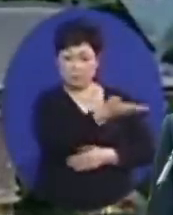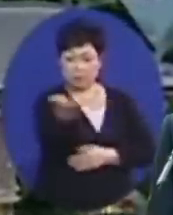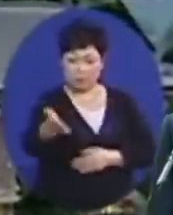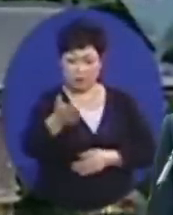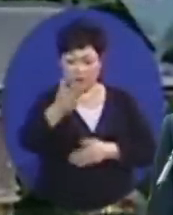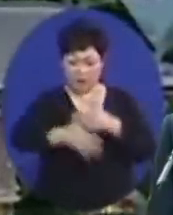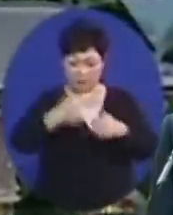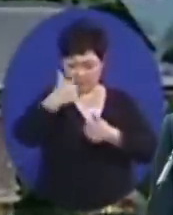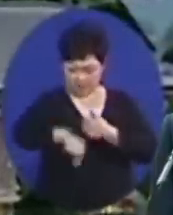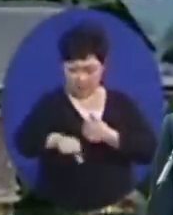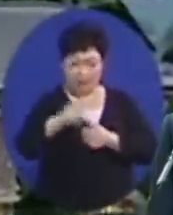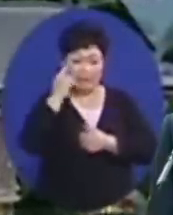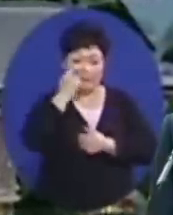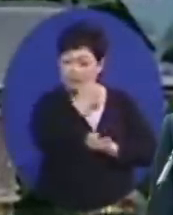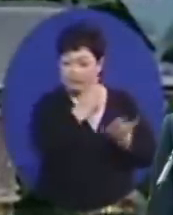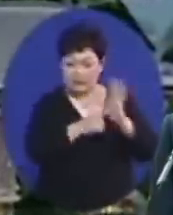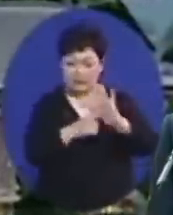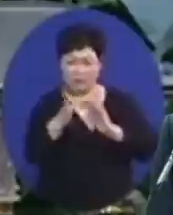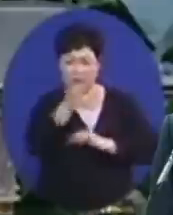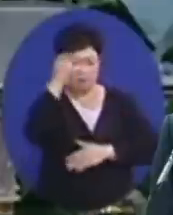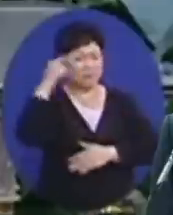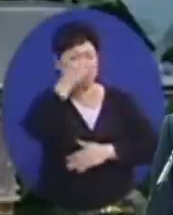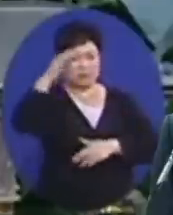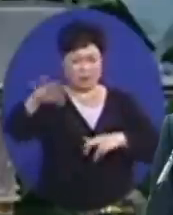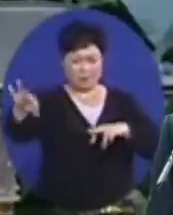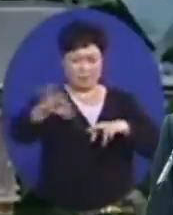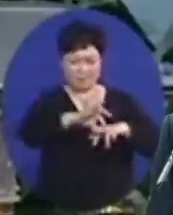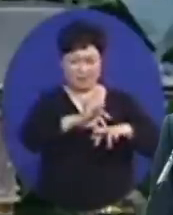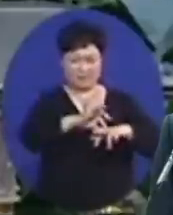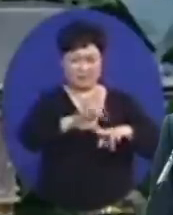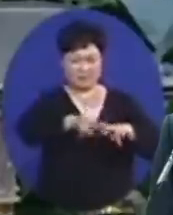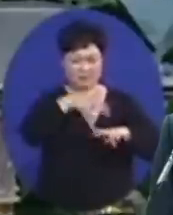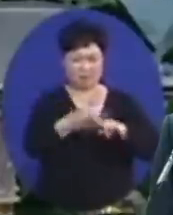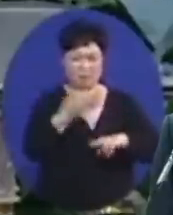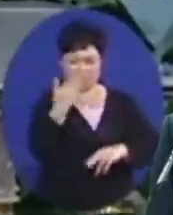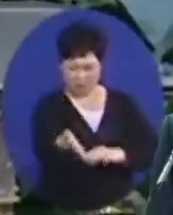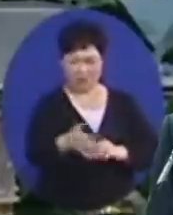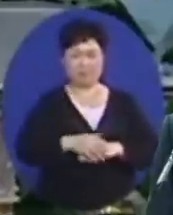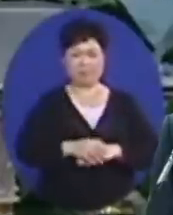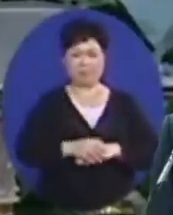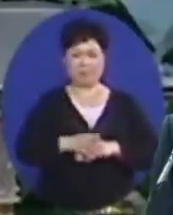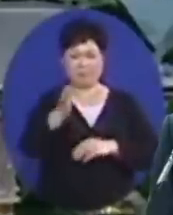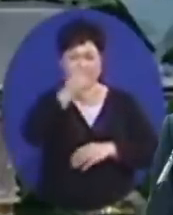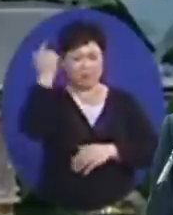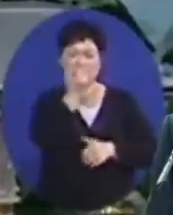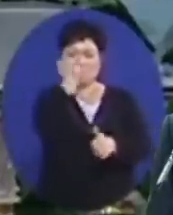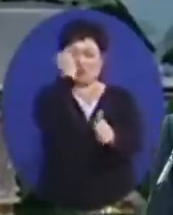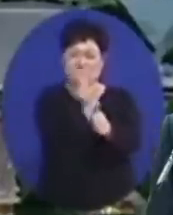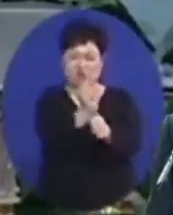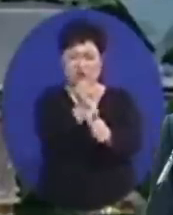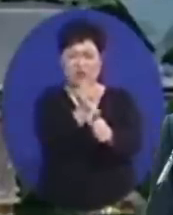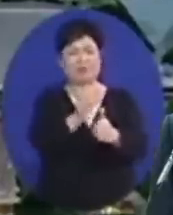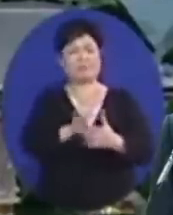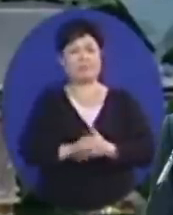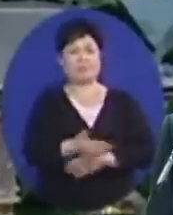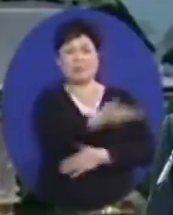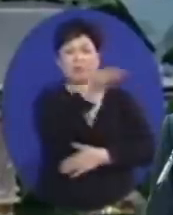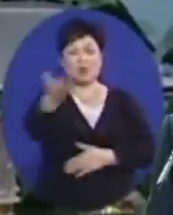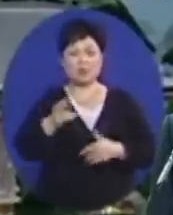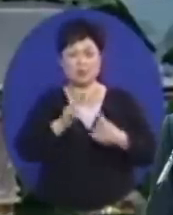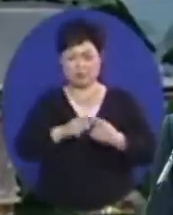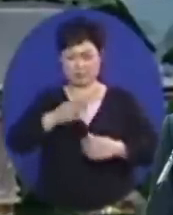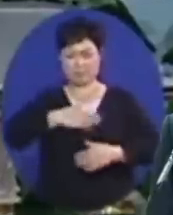아들의 증거로서 성령의 반지를 끼워주라, 성령의 인을 쳐주라. 여러분과 나는